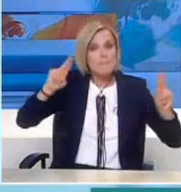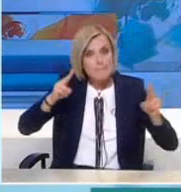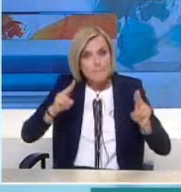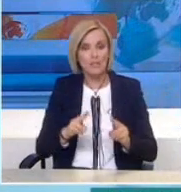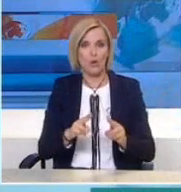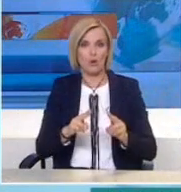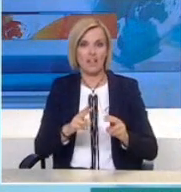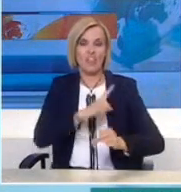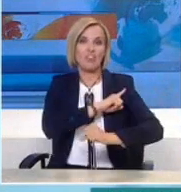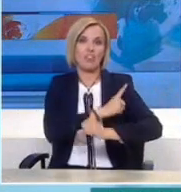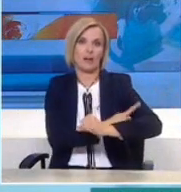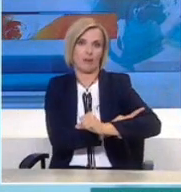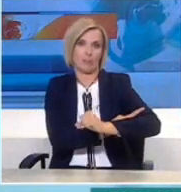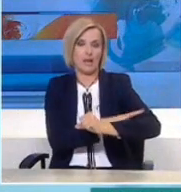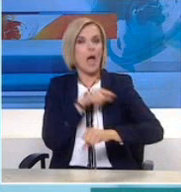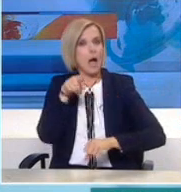θα το δούμε.